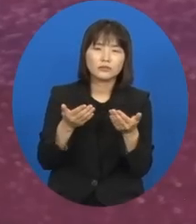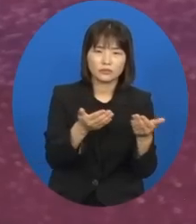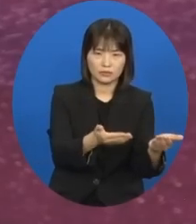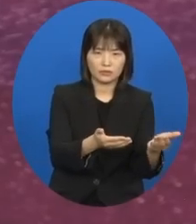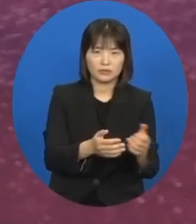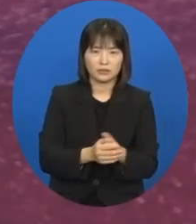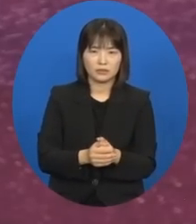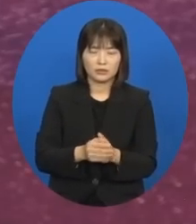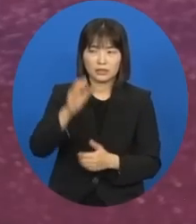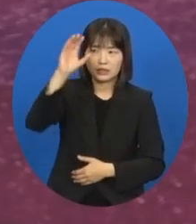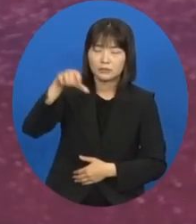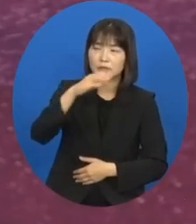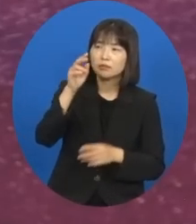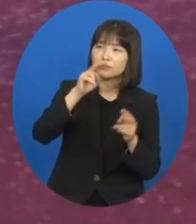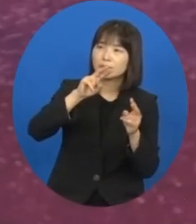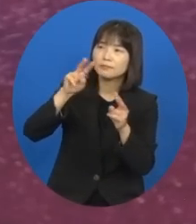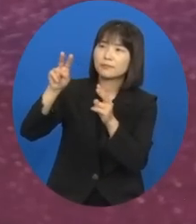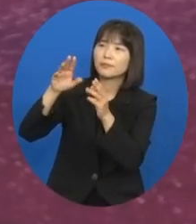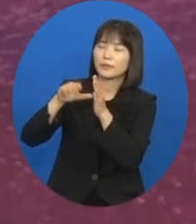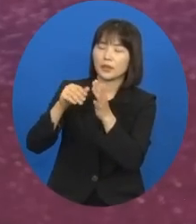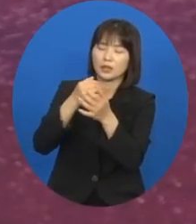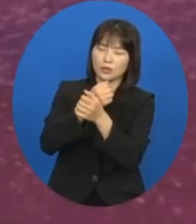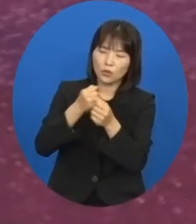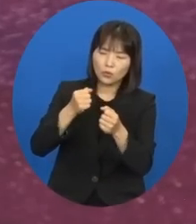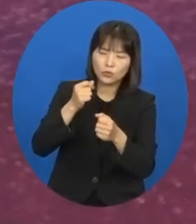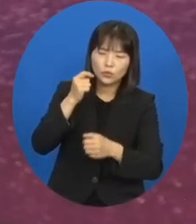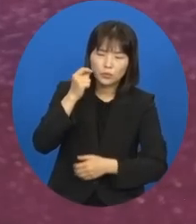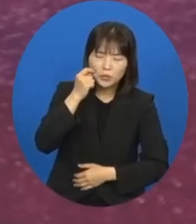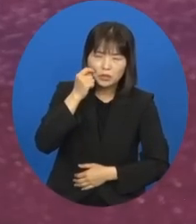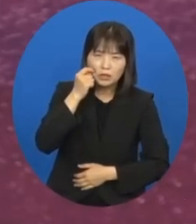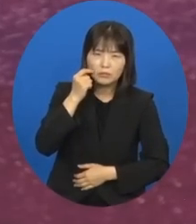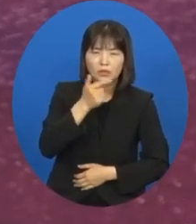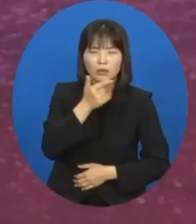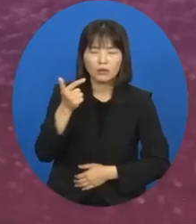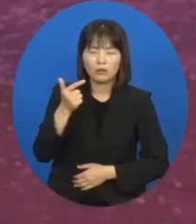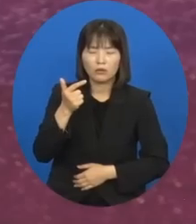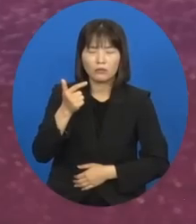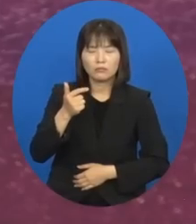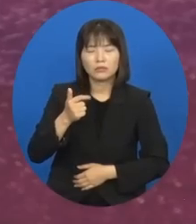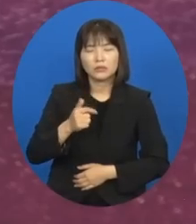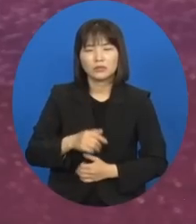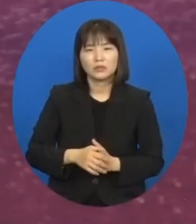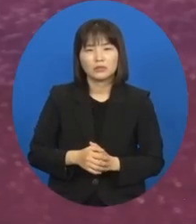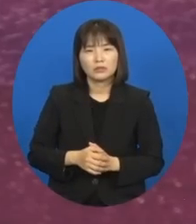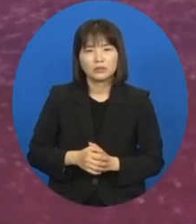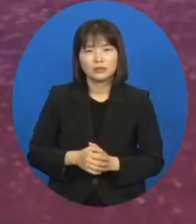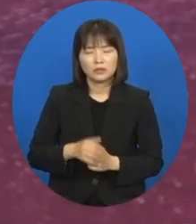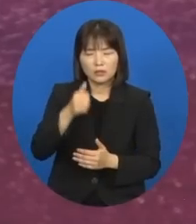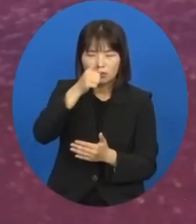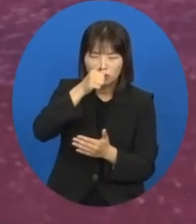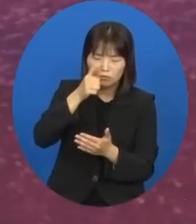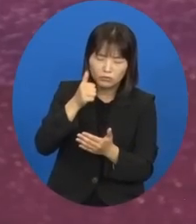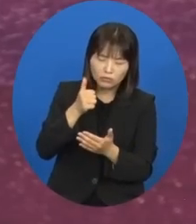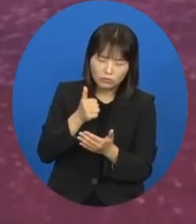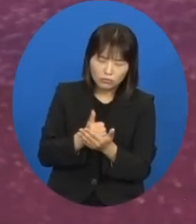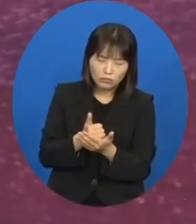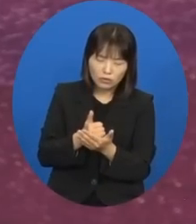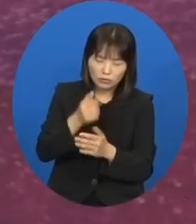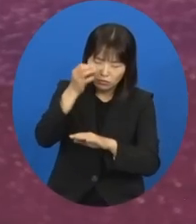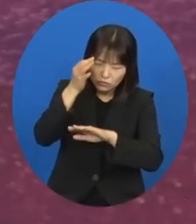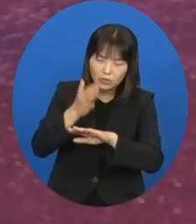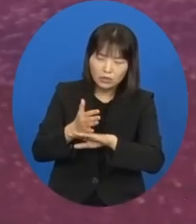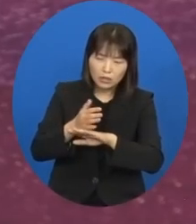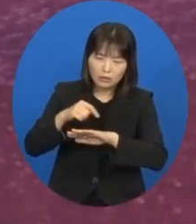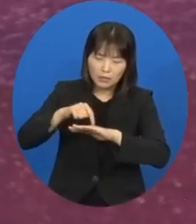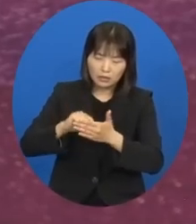그 십자가를 바라보는데 용서하지 못함이 너무나도 분하고 너무나도 죄스러운 마음이 일어나고